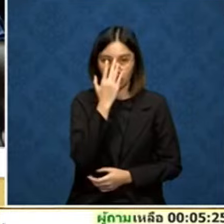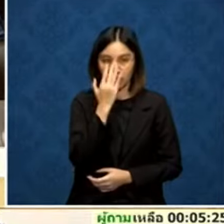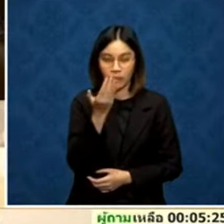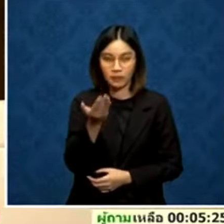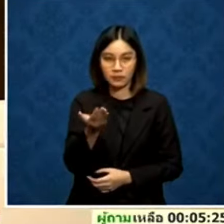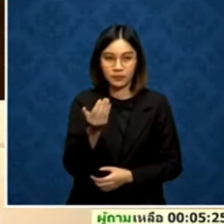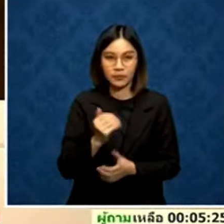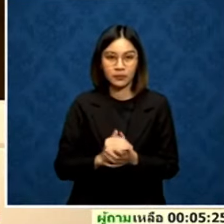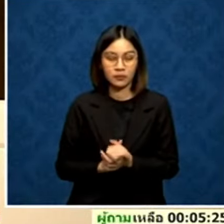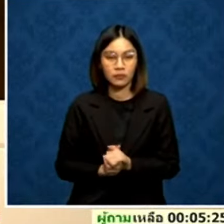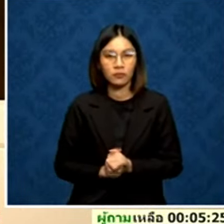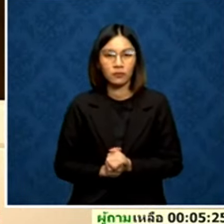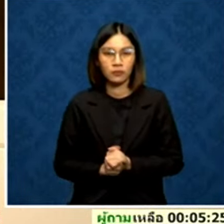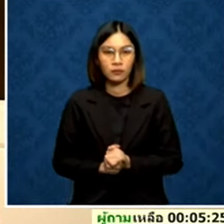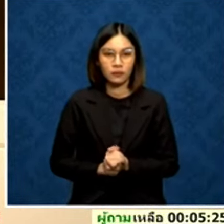ครับ